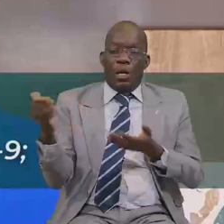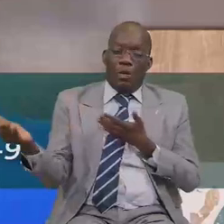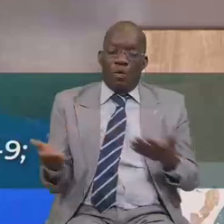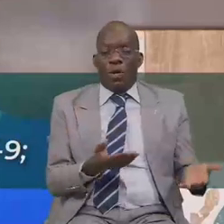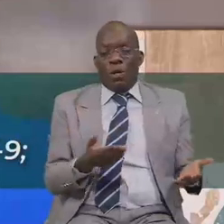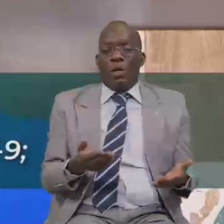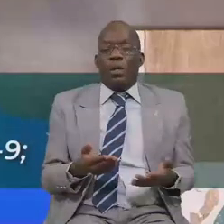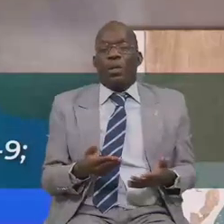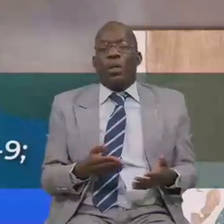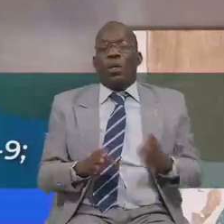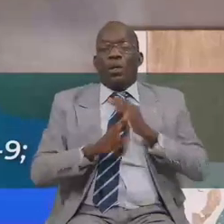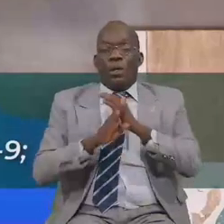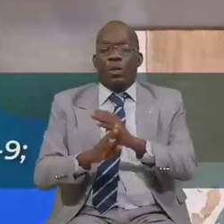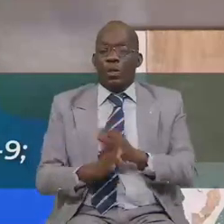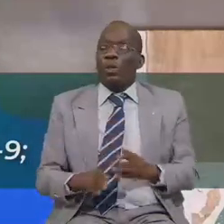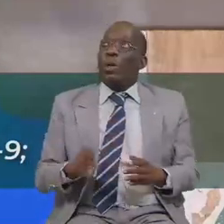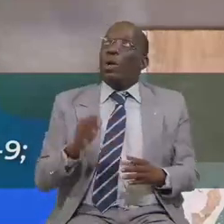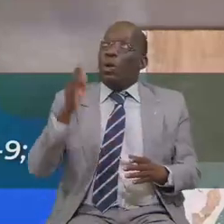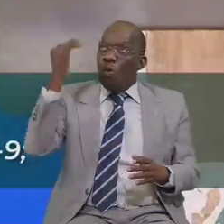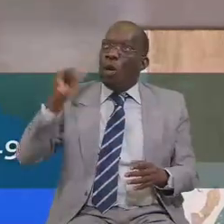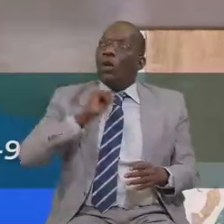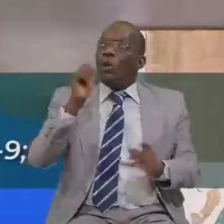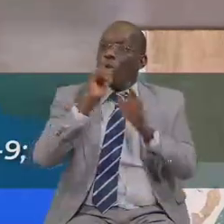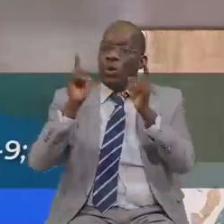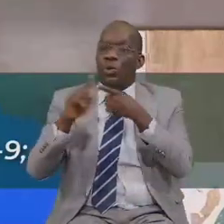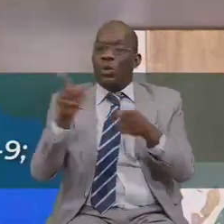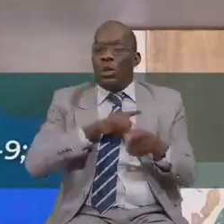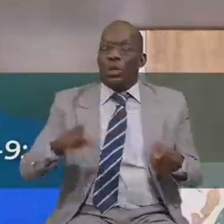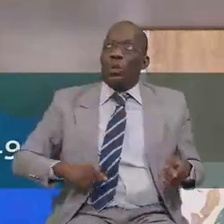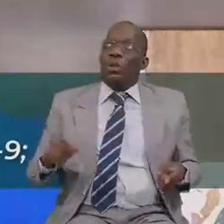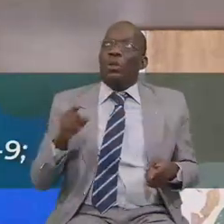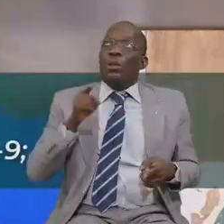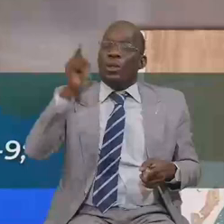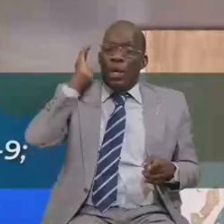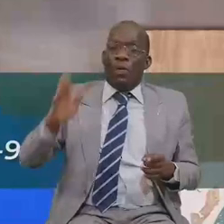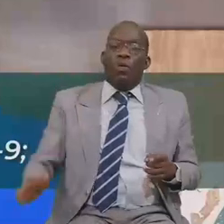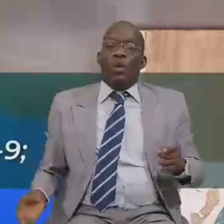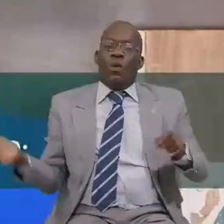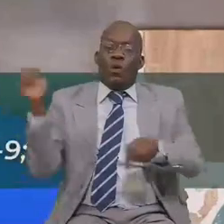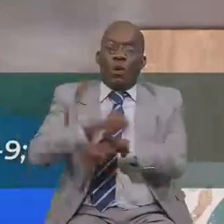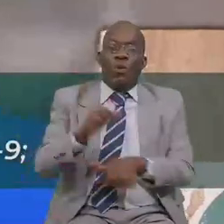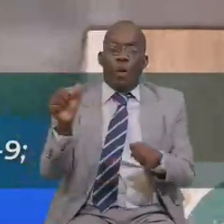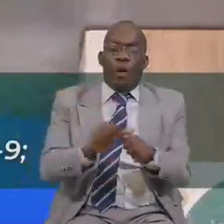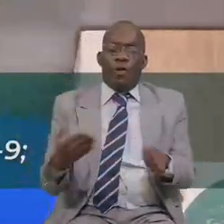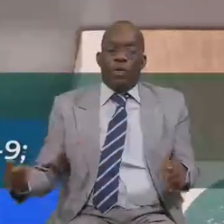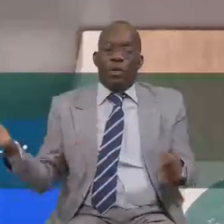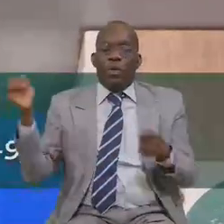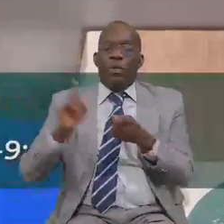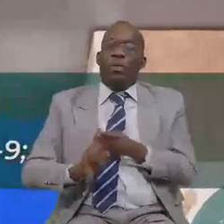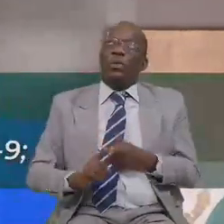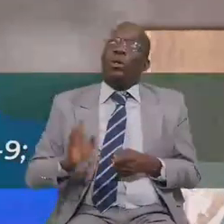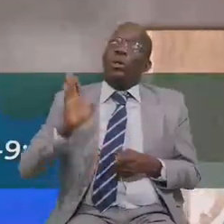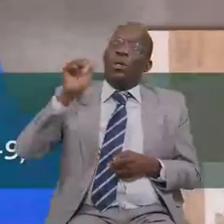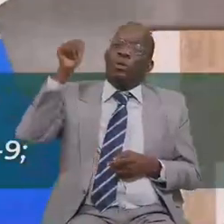Pourquoi ne pas parler au Seigneur? Il va subjuguer tout sous mes pieds. Et quand il